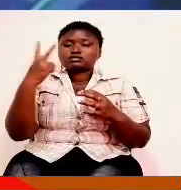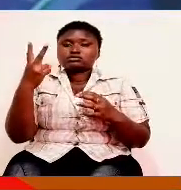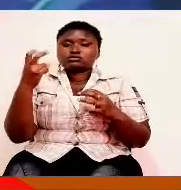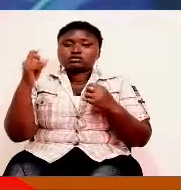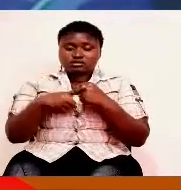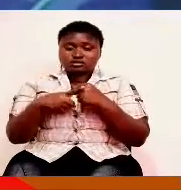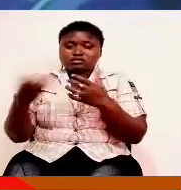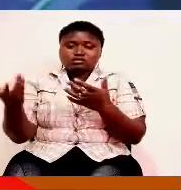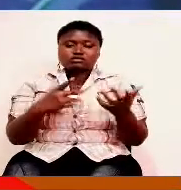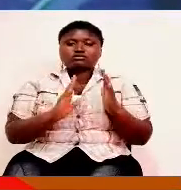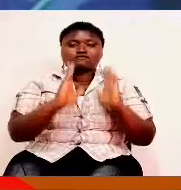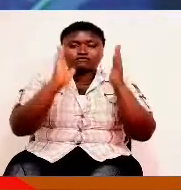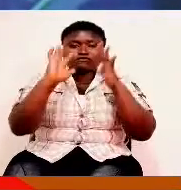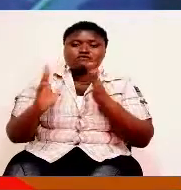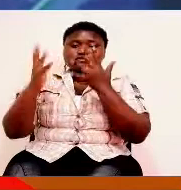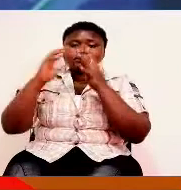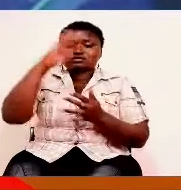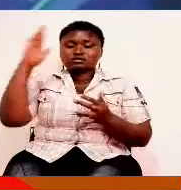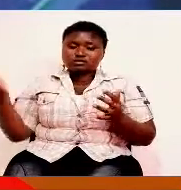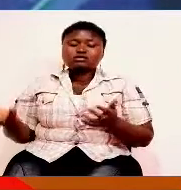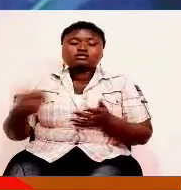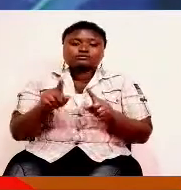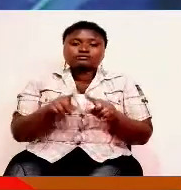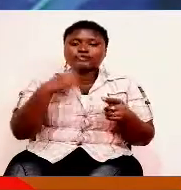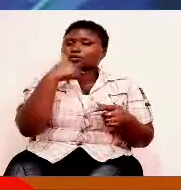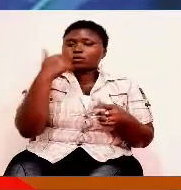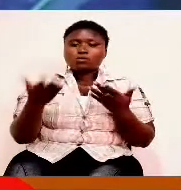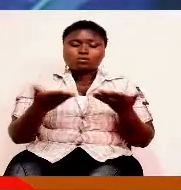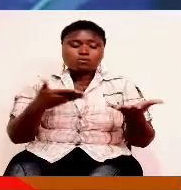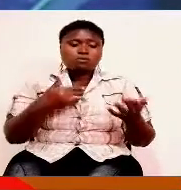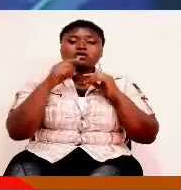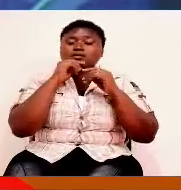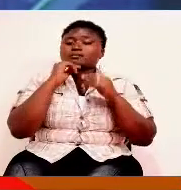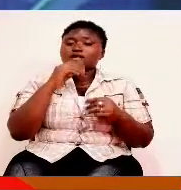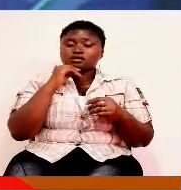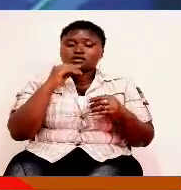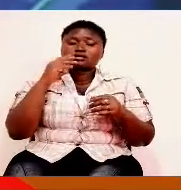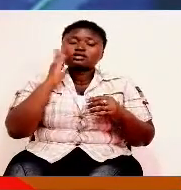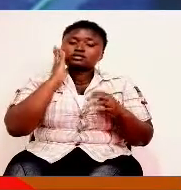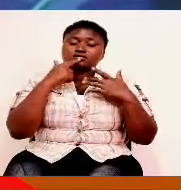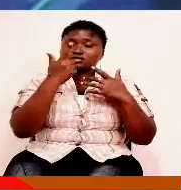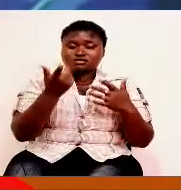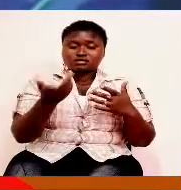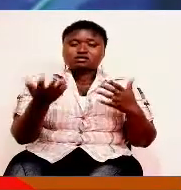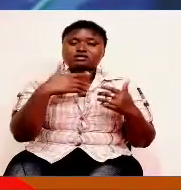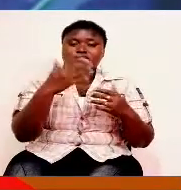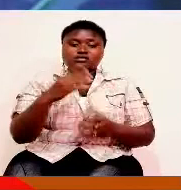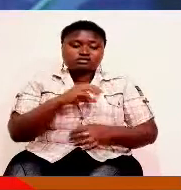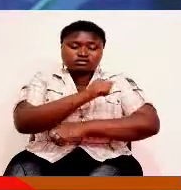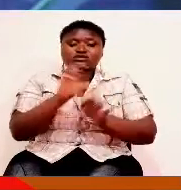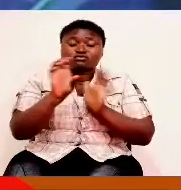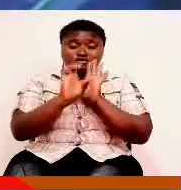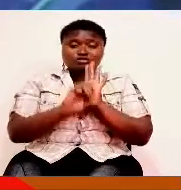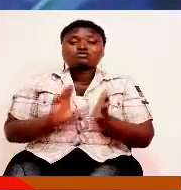hir kulea shiali maugeti yate leu odoyo ni ukuga ashiridhia na ni ugutuma ikiroshi ya madhomo kauteine